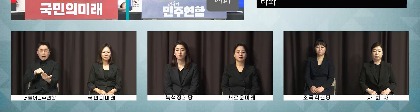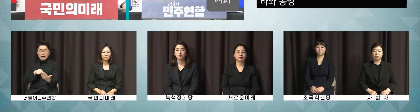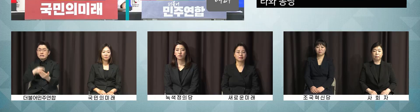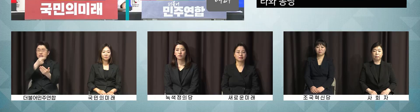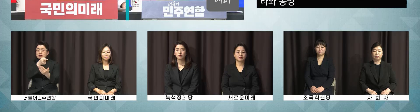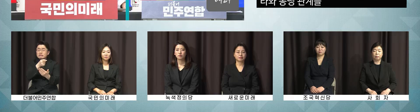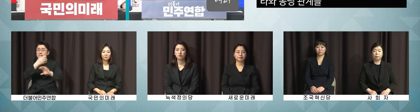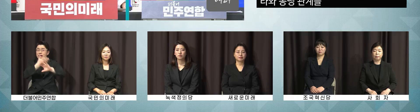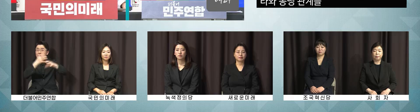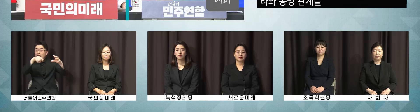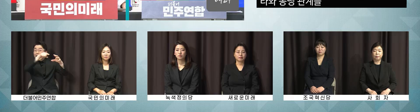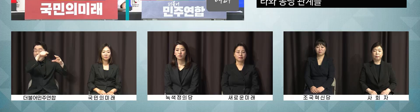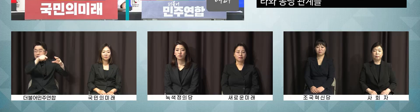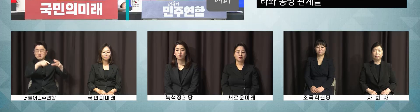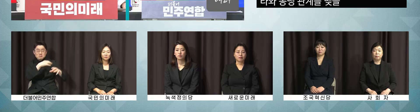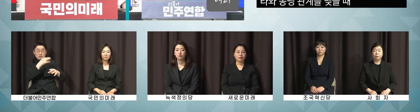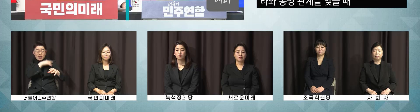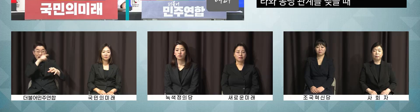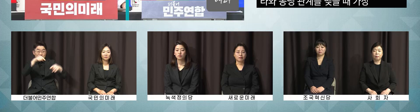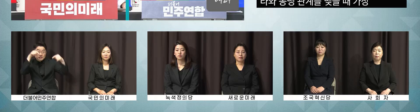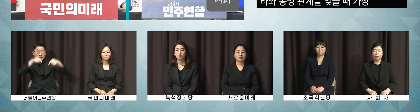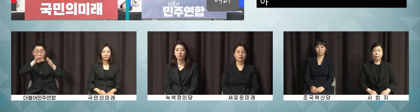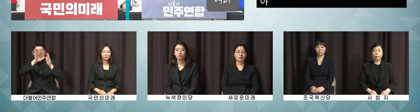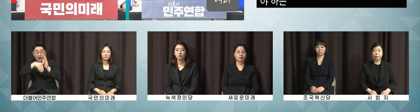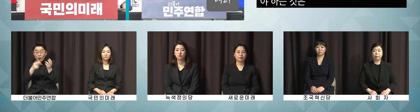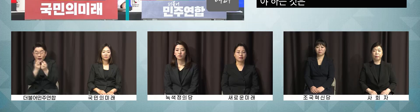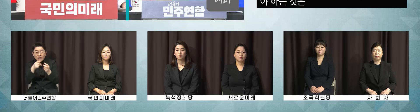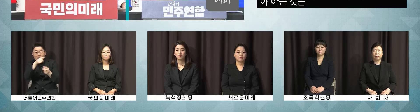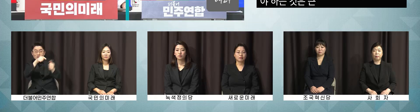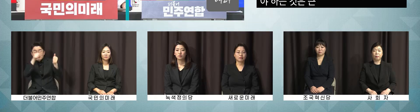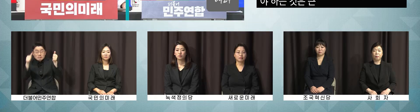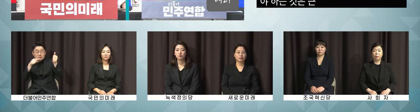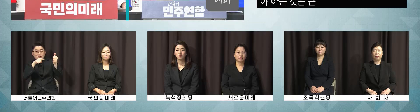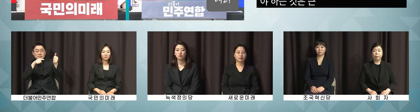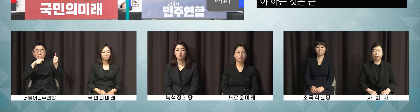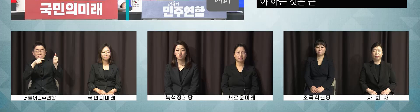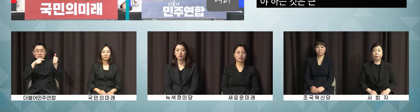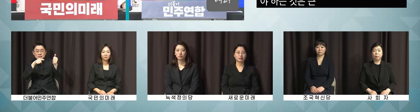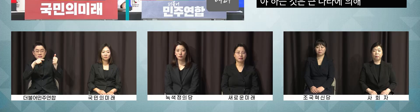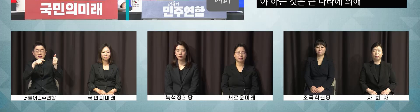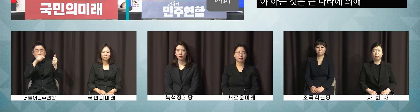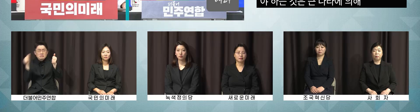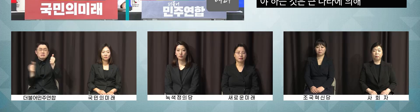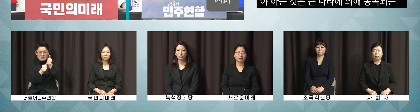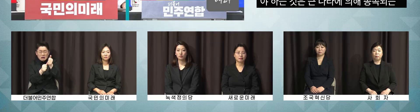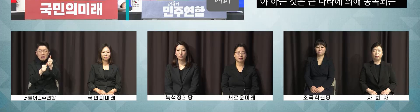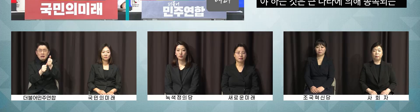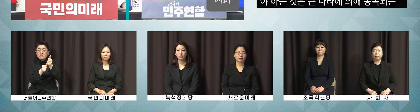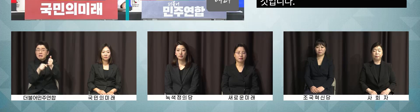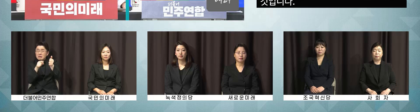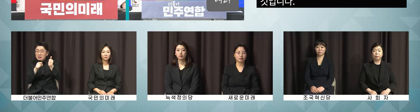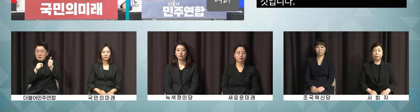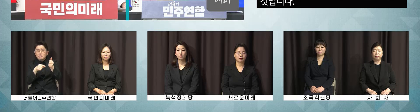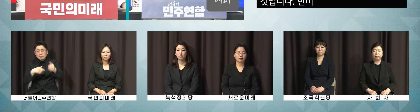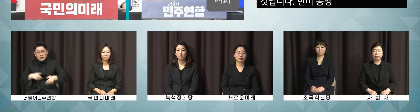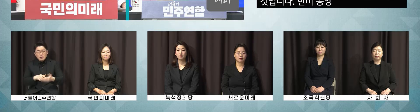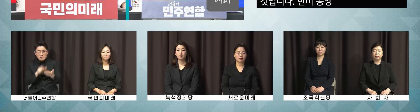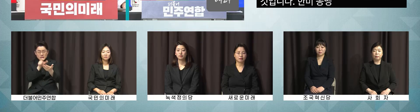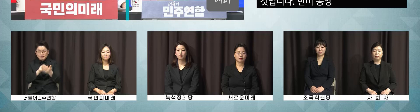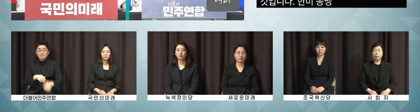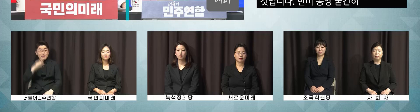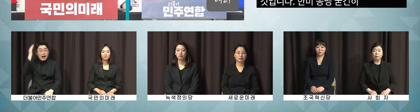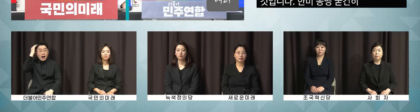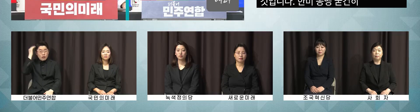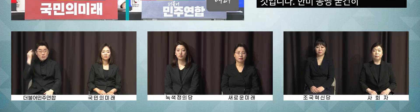때 가장 주의해야 되는 것은 큰 나라에 의해 종속되는 것입니다. 한미동맹 굳건히 만들어 나갈 것입니다.